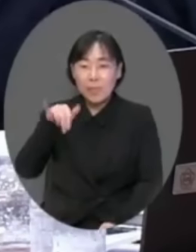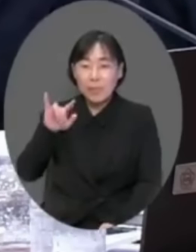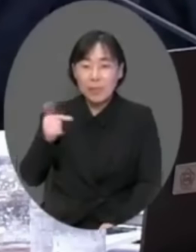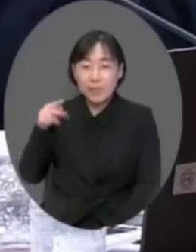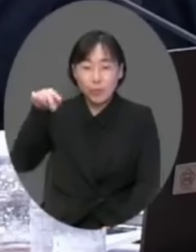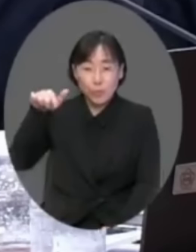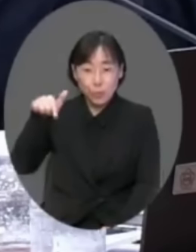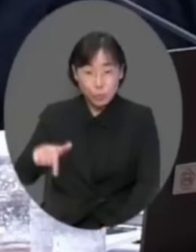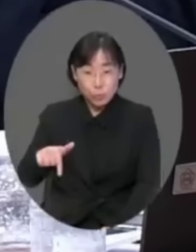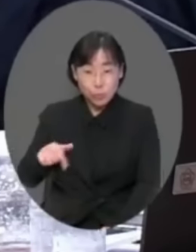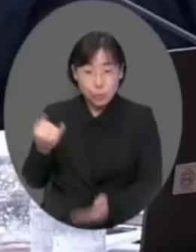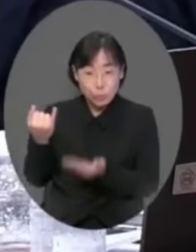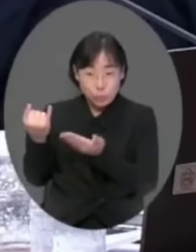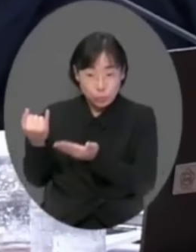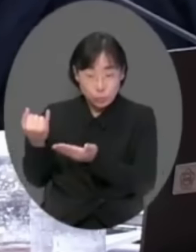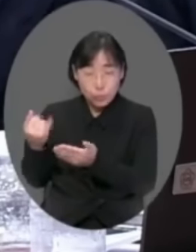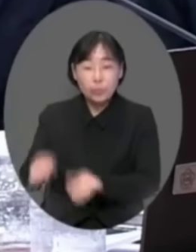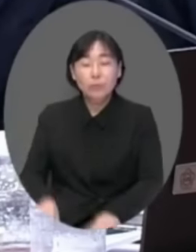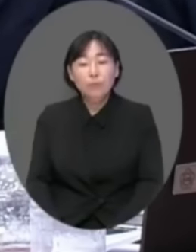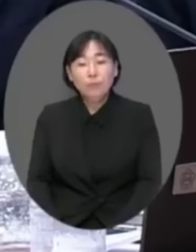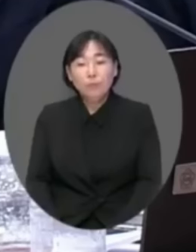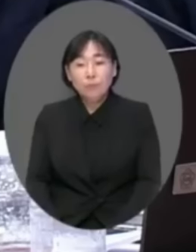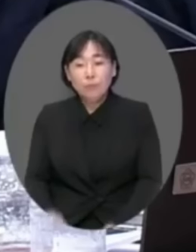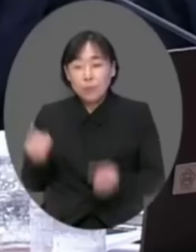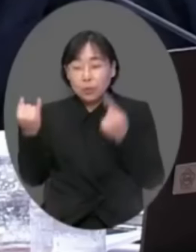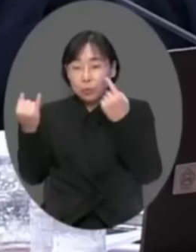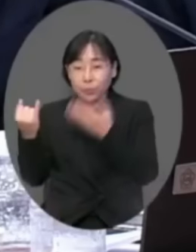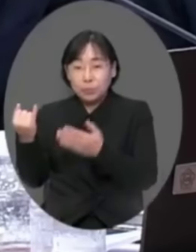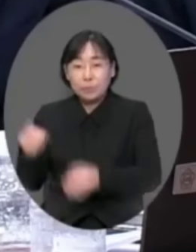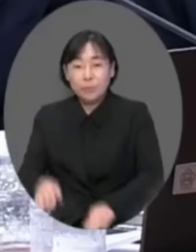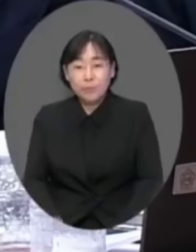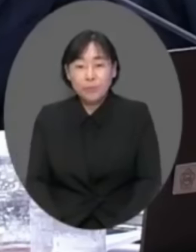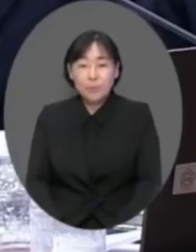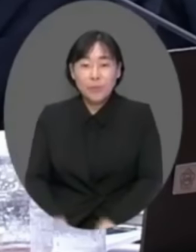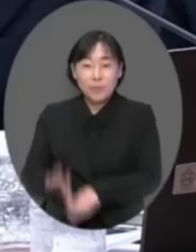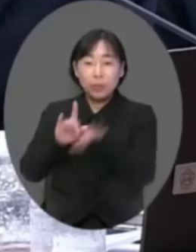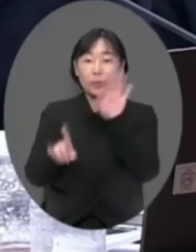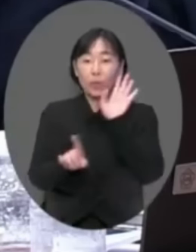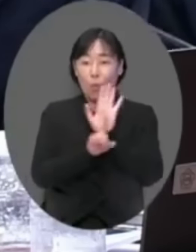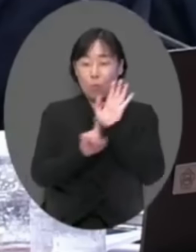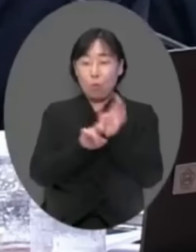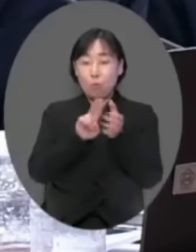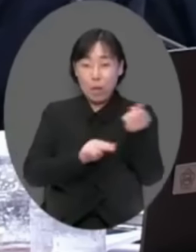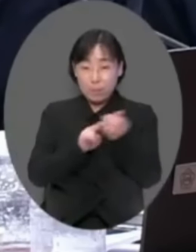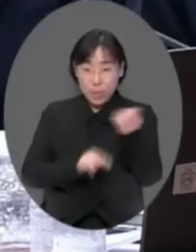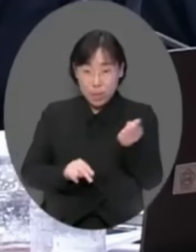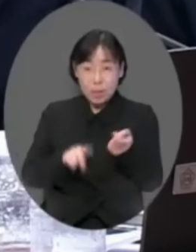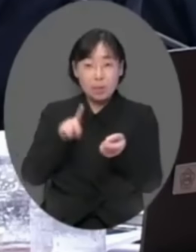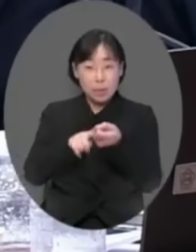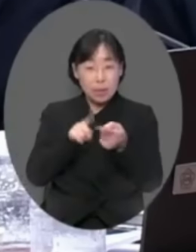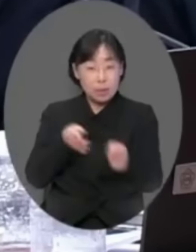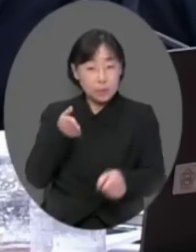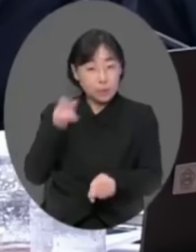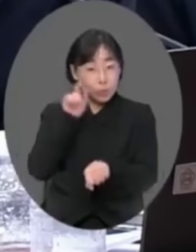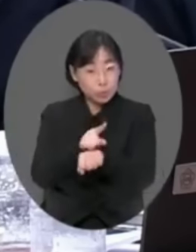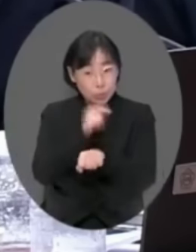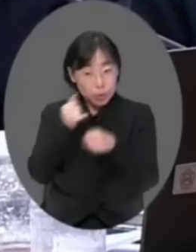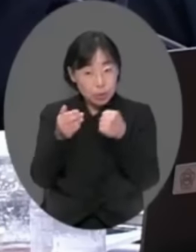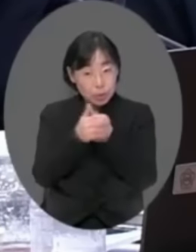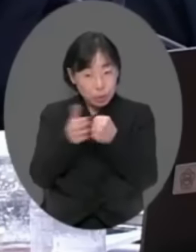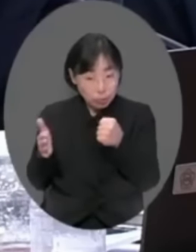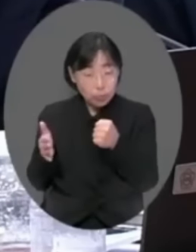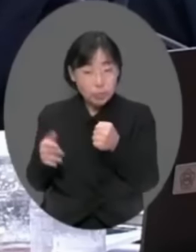사장이 평상시에 무슨 그런 광고 판매 대행과 관련된 전문성 그런게 있어서 임명을 하신 겁니까